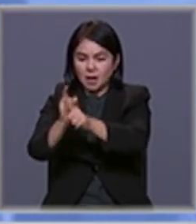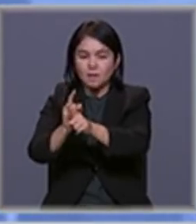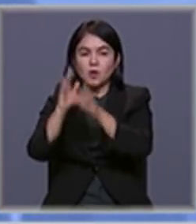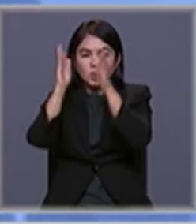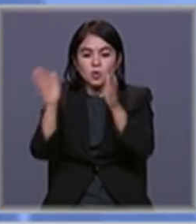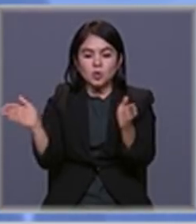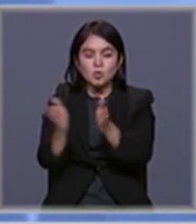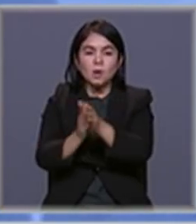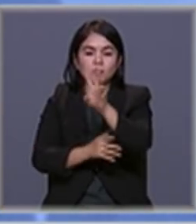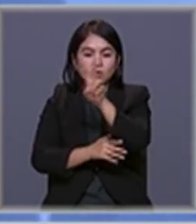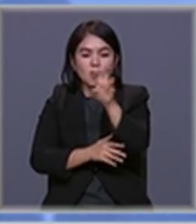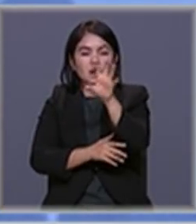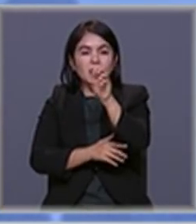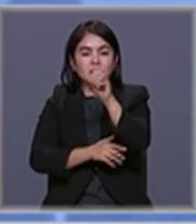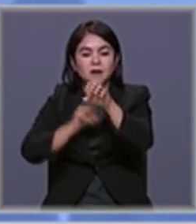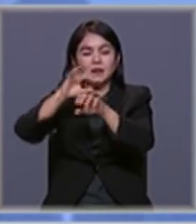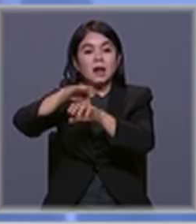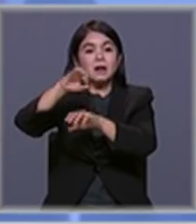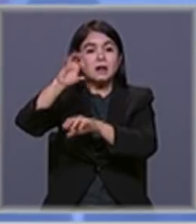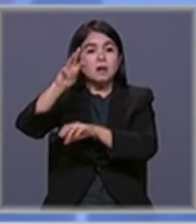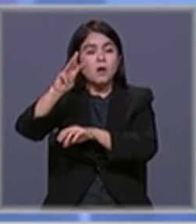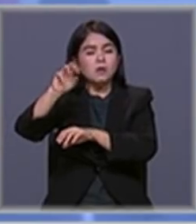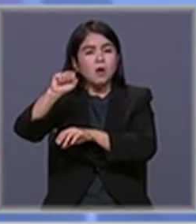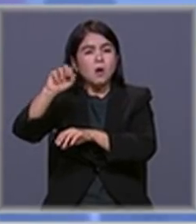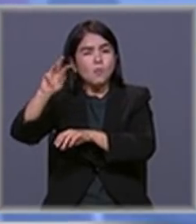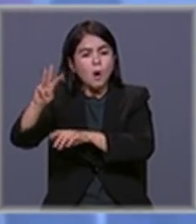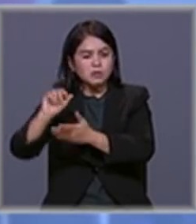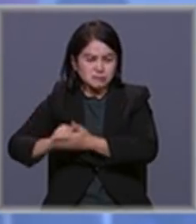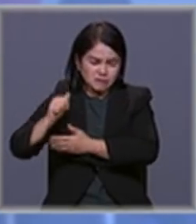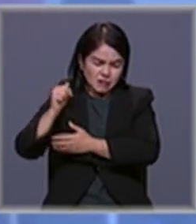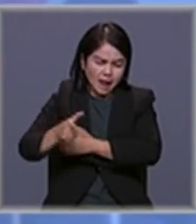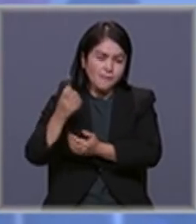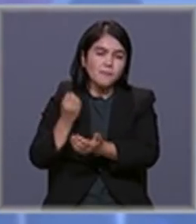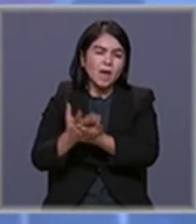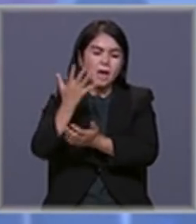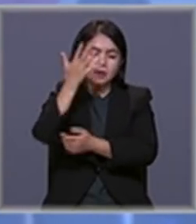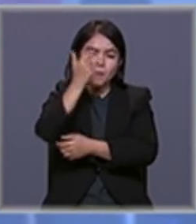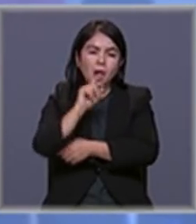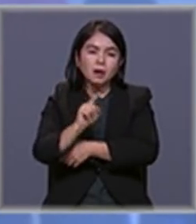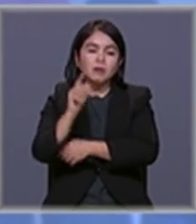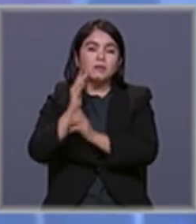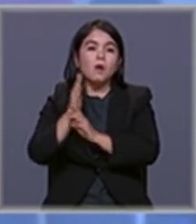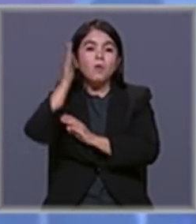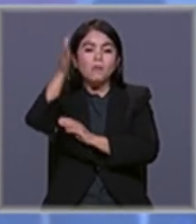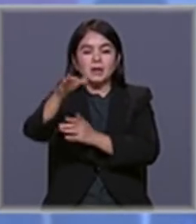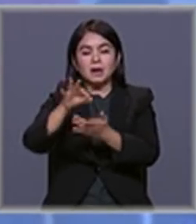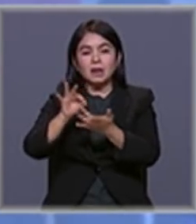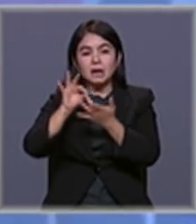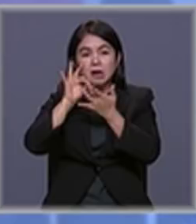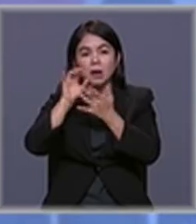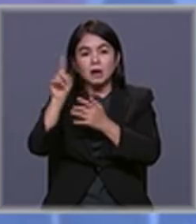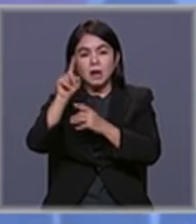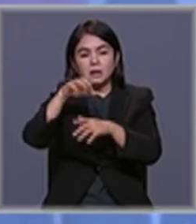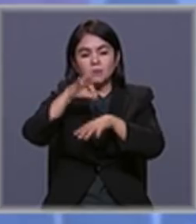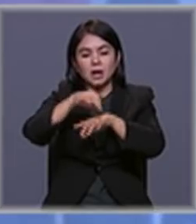เราพูดกันทำไมผมถึงบอกว่ามันเป็นค่าความเสื่อมผมว่ากระบวนการจากนี้ไปเนี่ยก็คือจากวัน